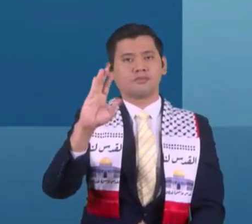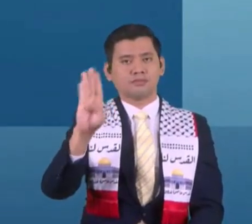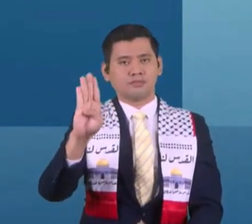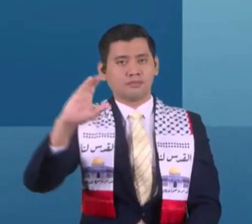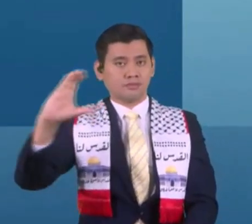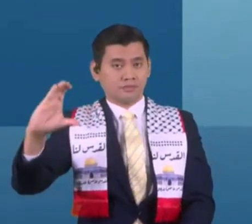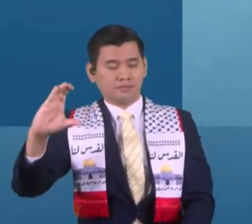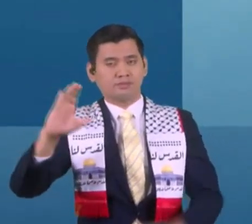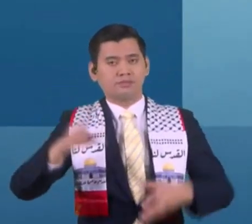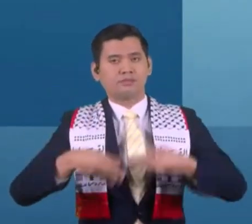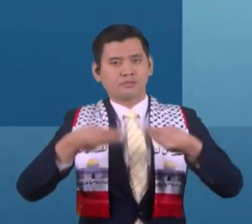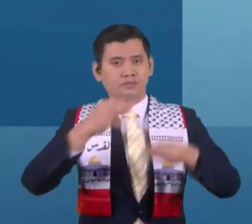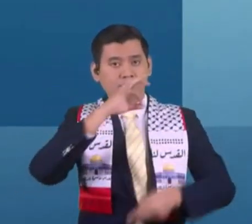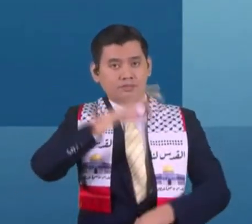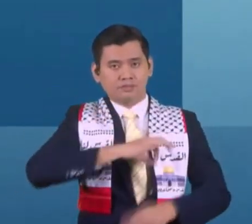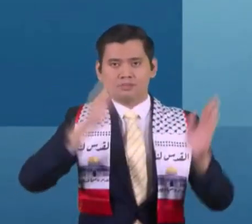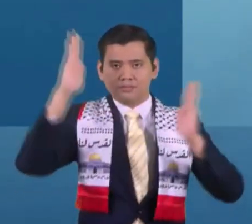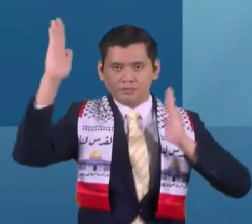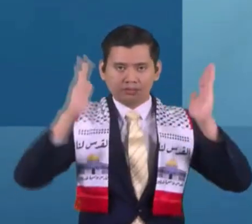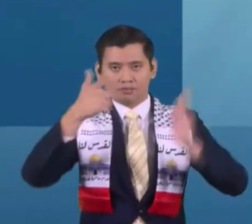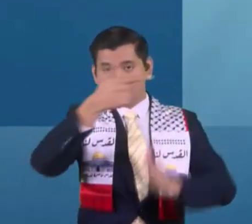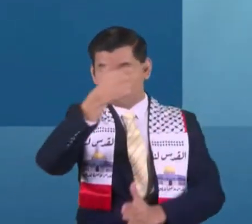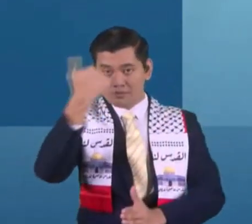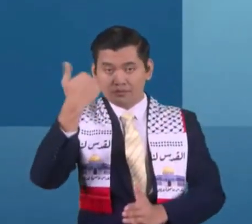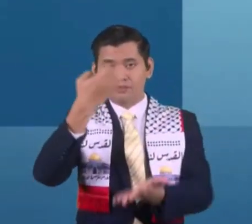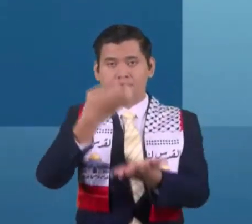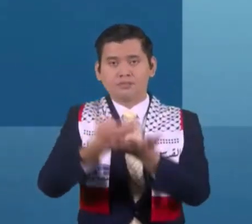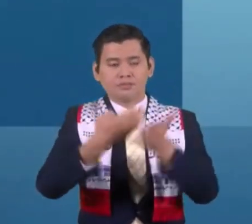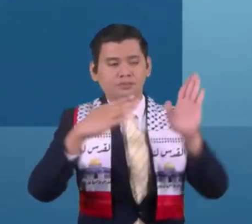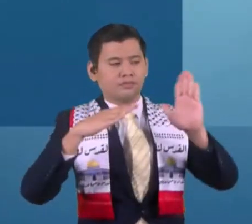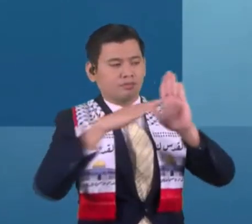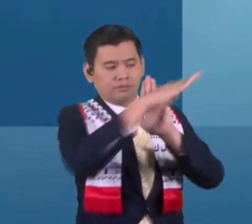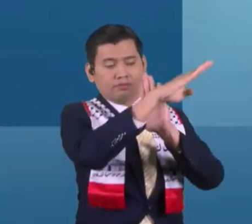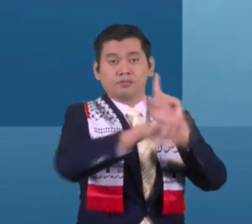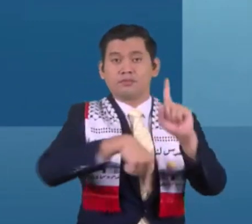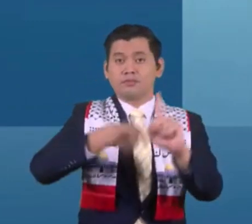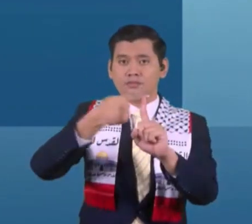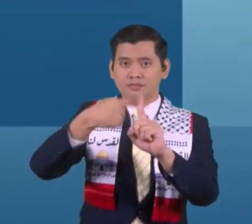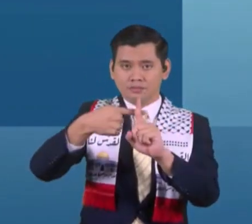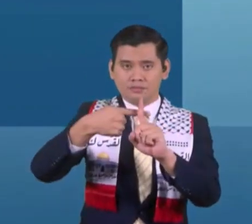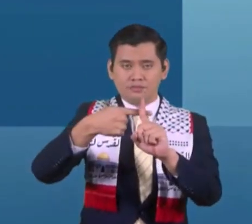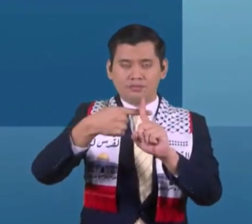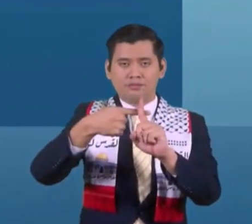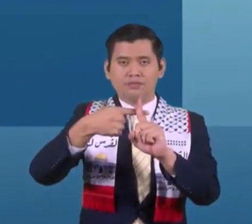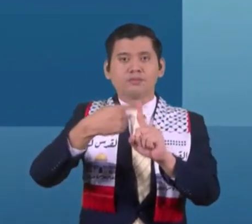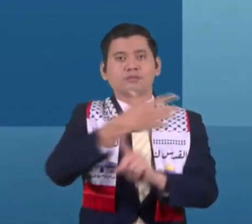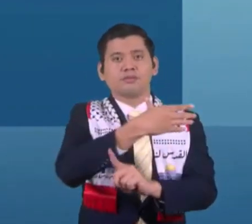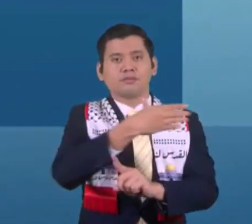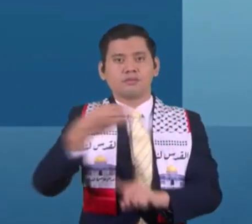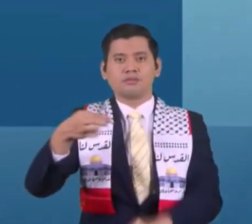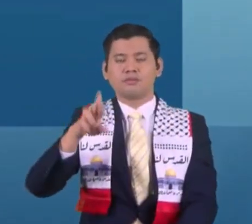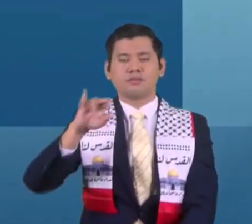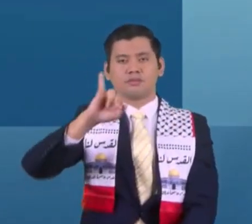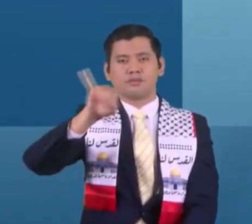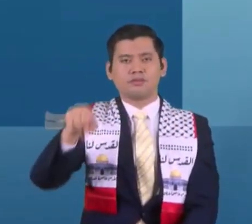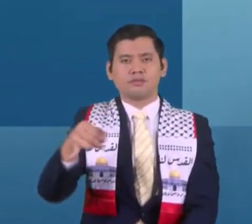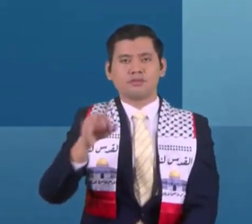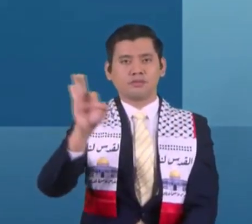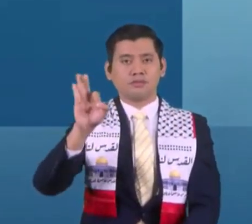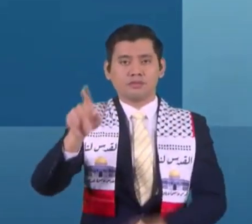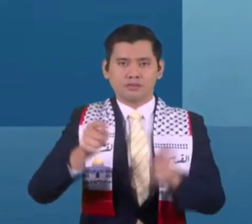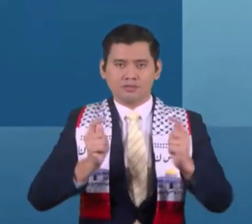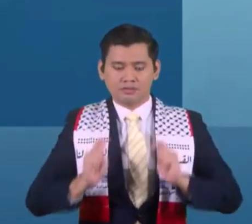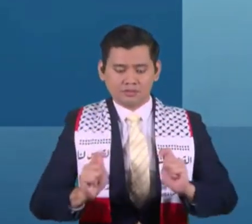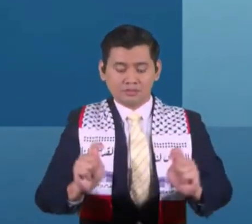beri kredit kepada Malaysia atas prestasi ekonomi positif tersebut dan naikkan penarafan kepada neutral. Rajiv turut mengetengahkan